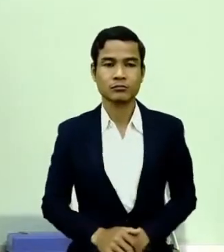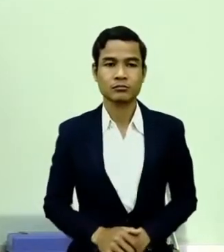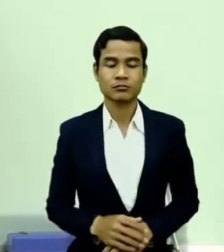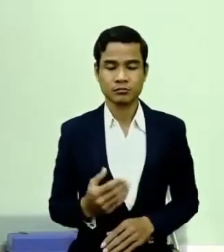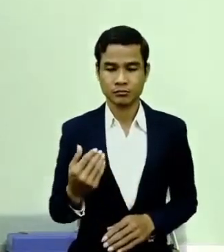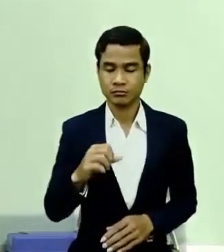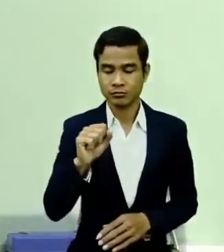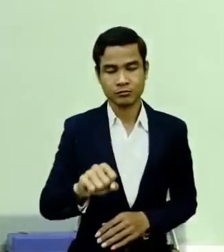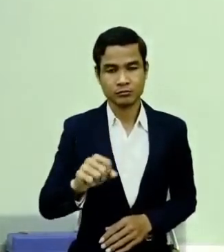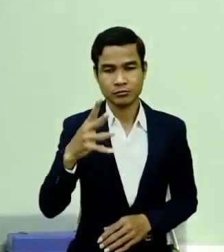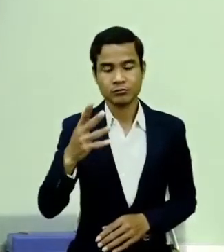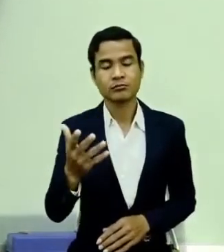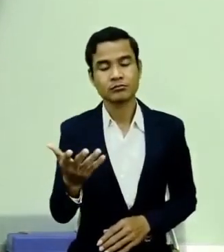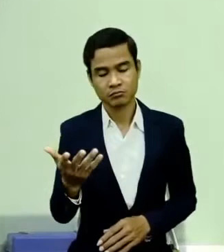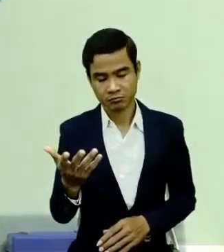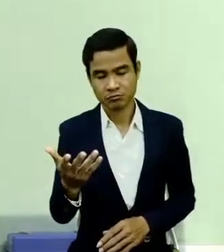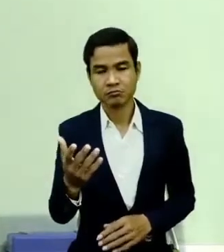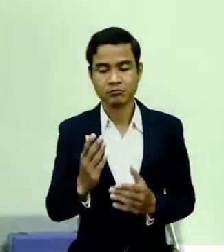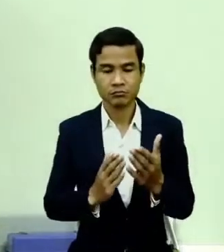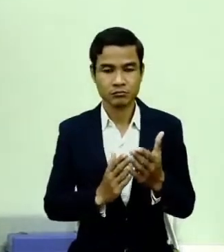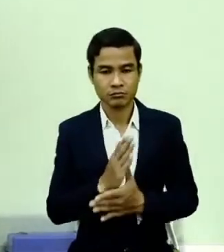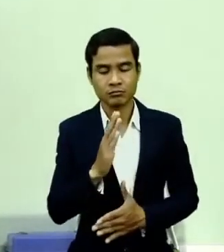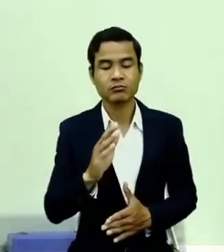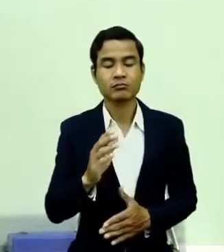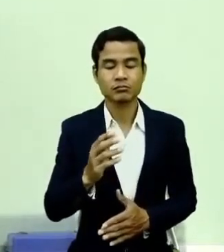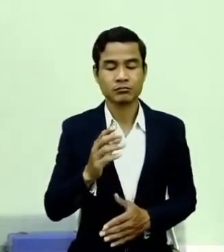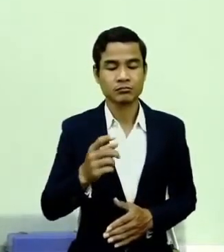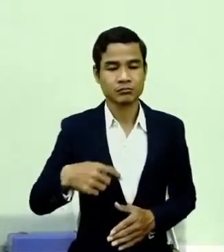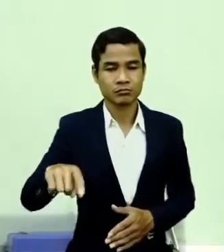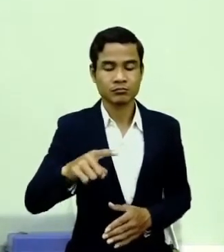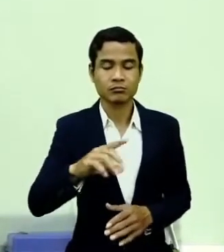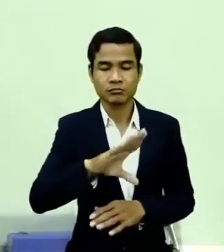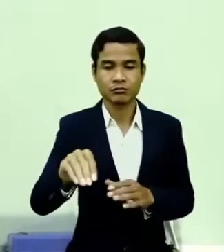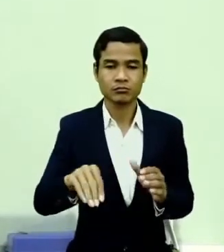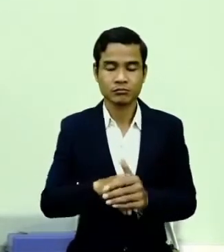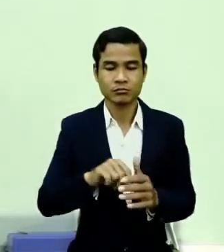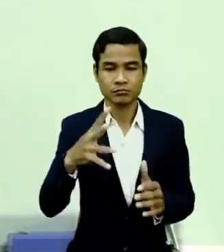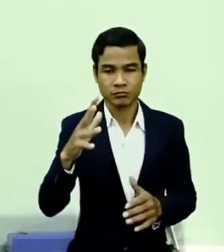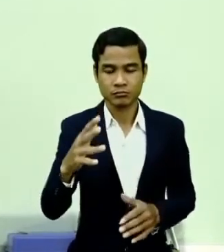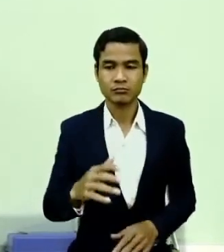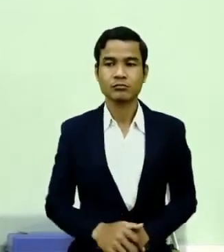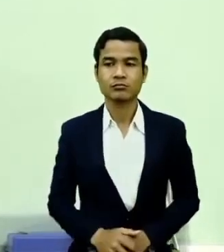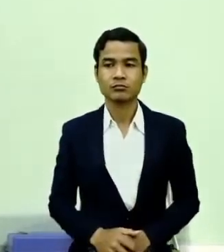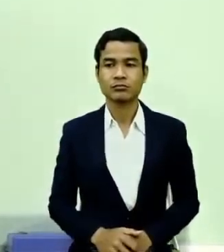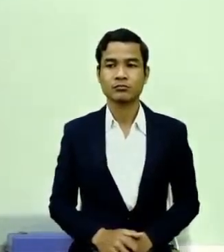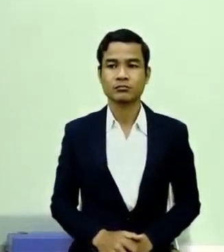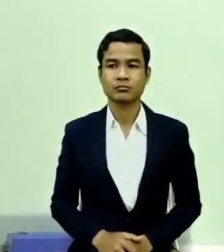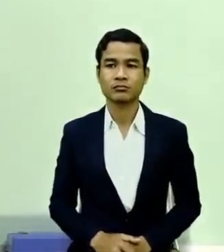វាមិនអាចជាសិទ្ធរបស់យើងទាំងអស់នោះទេចា